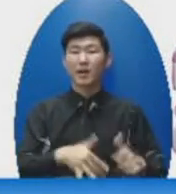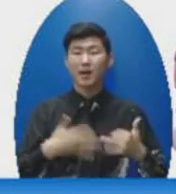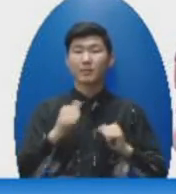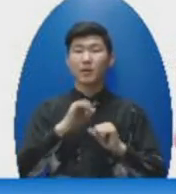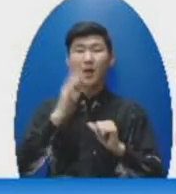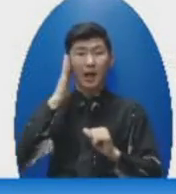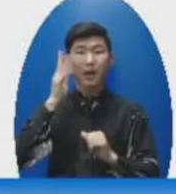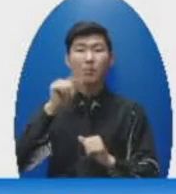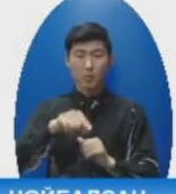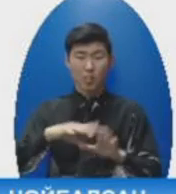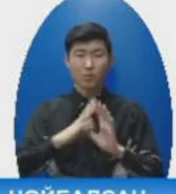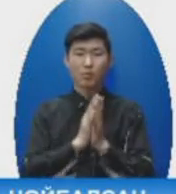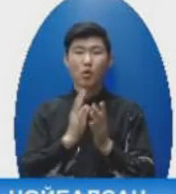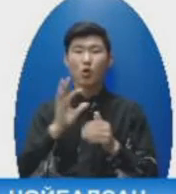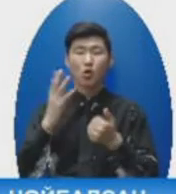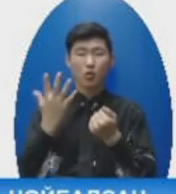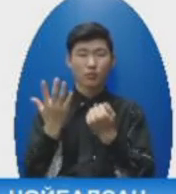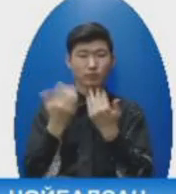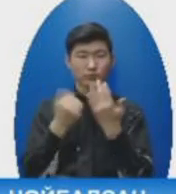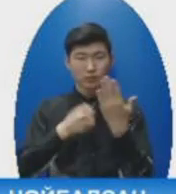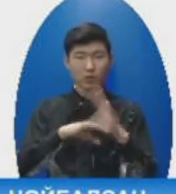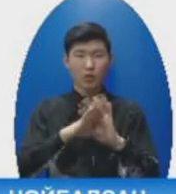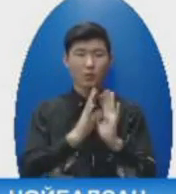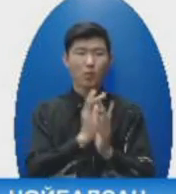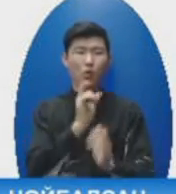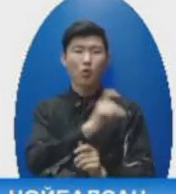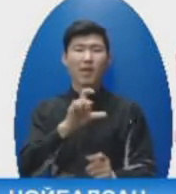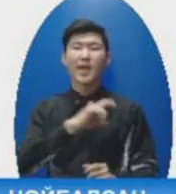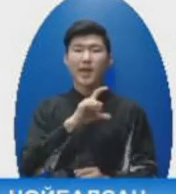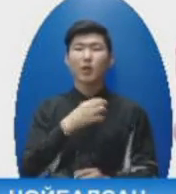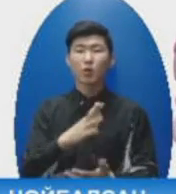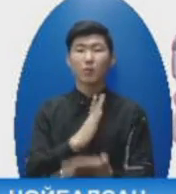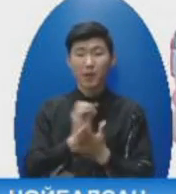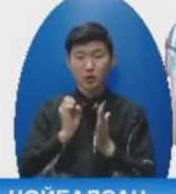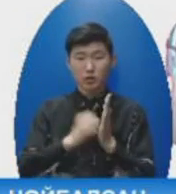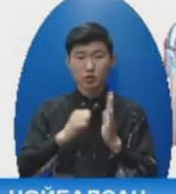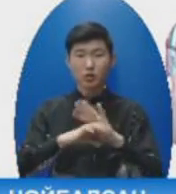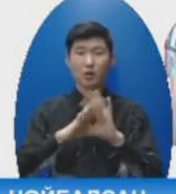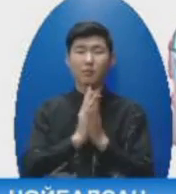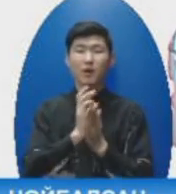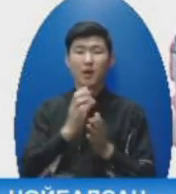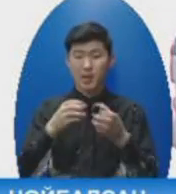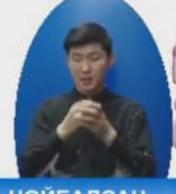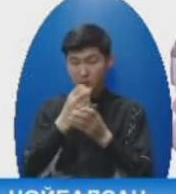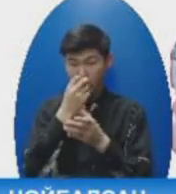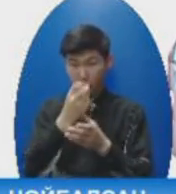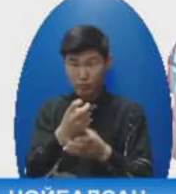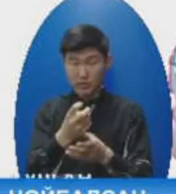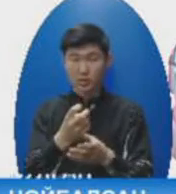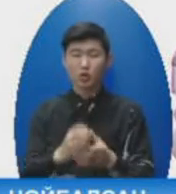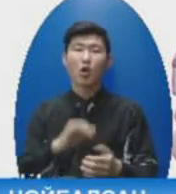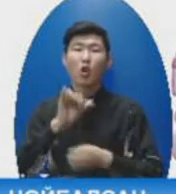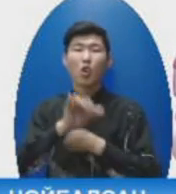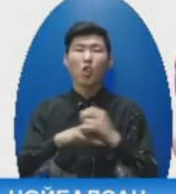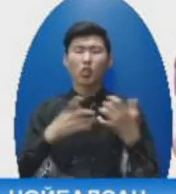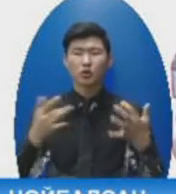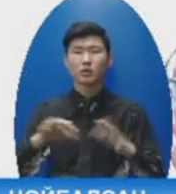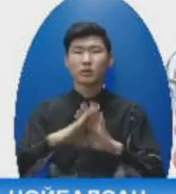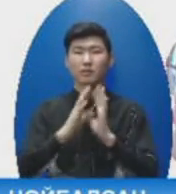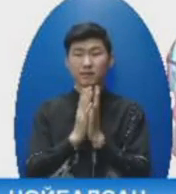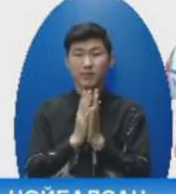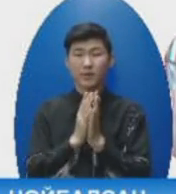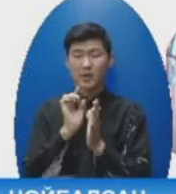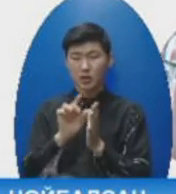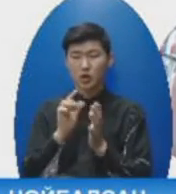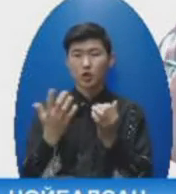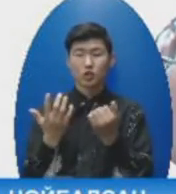хүн, гайхамшигтай өв соёл, хүн амын эрүүл аж төрөх ёсны зэг салшгүй бүрэлдэхүүн хэсэг гэж ингэж үзэж олон зууны мянганы турш энэ